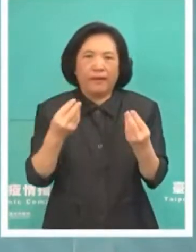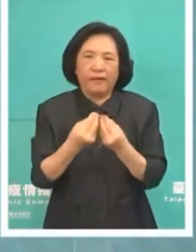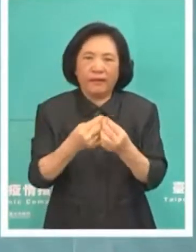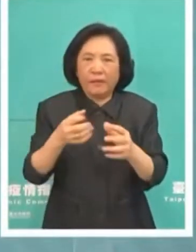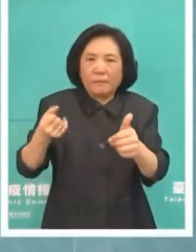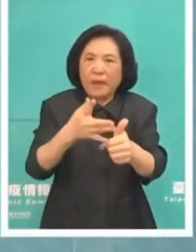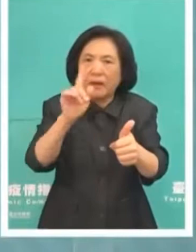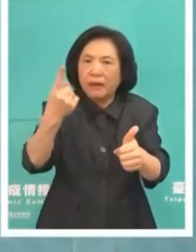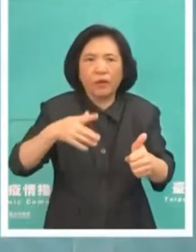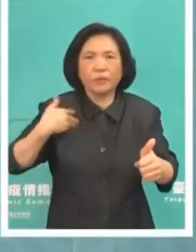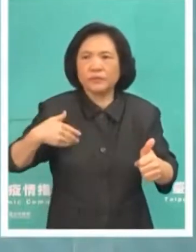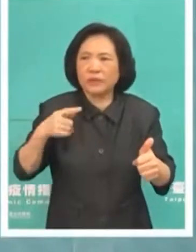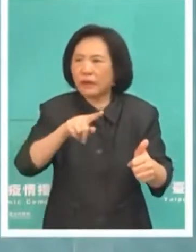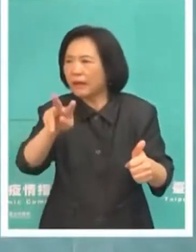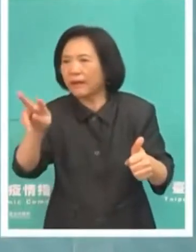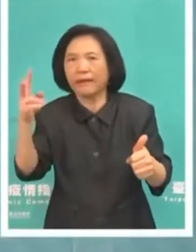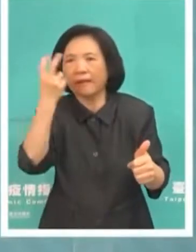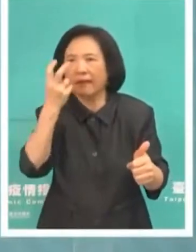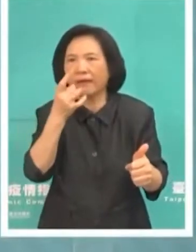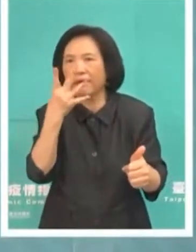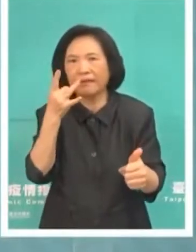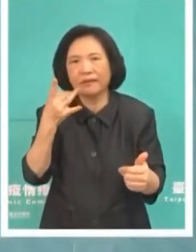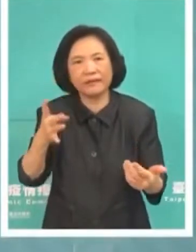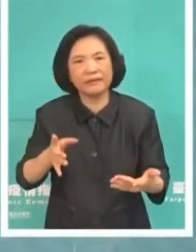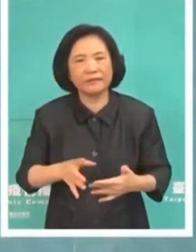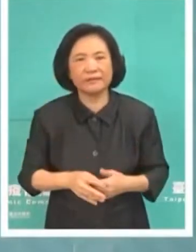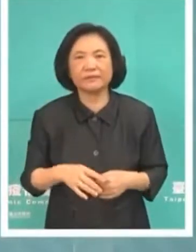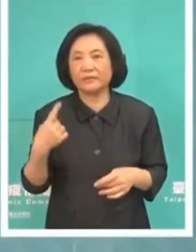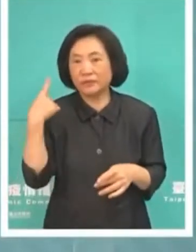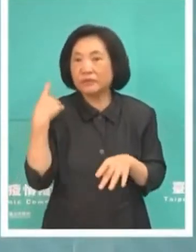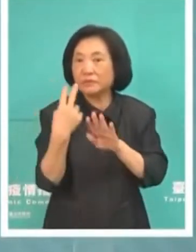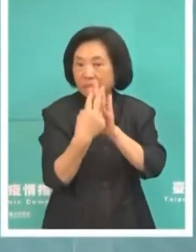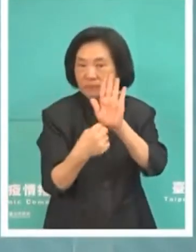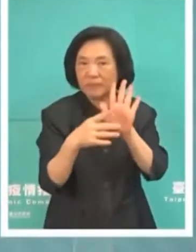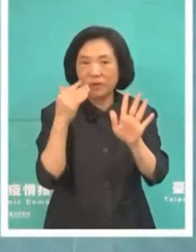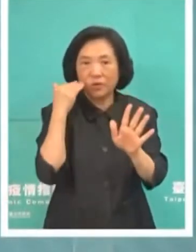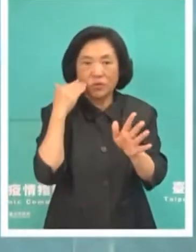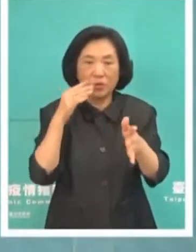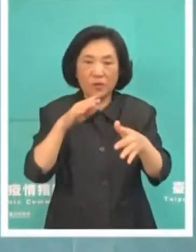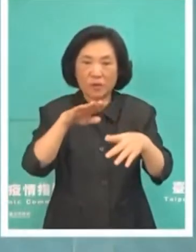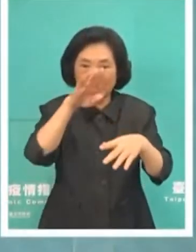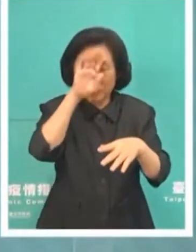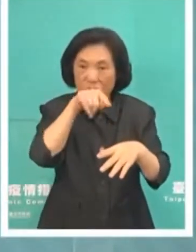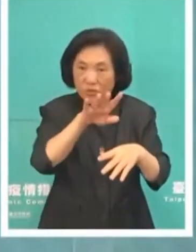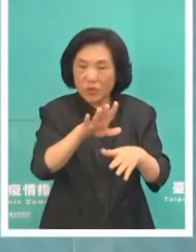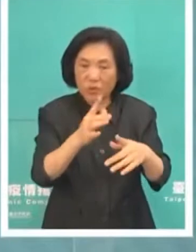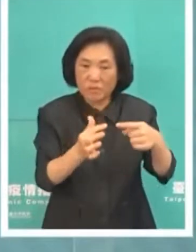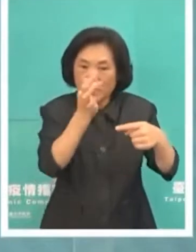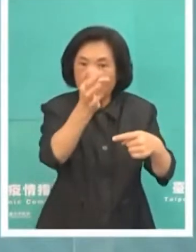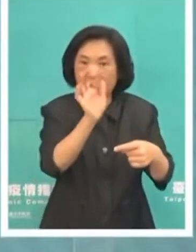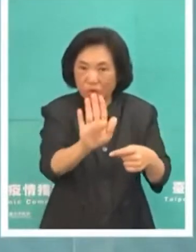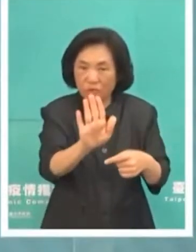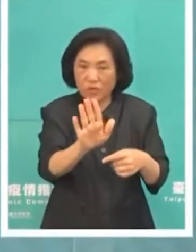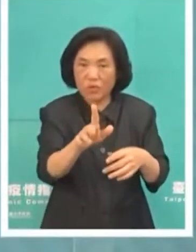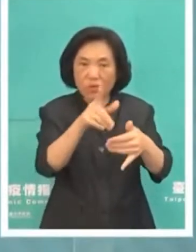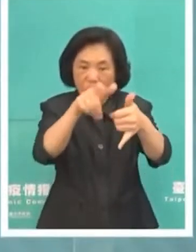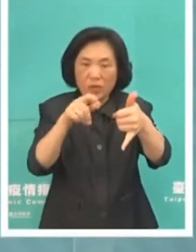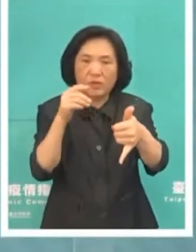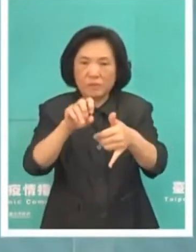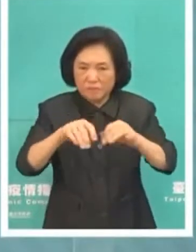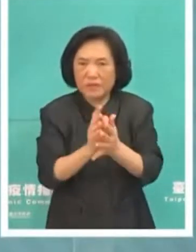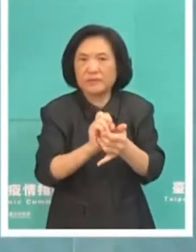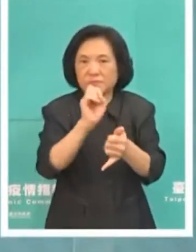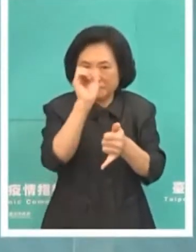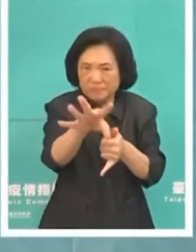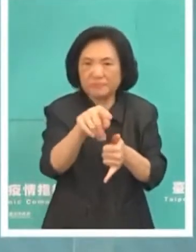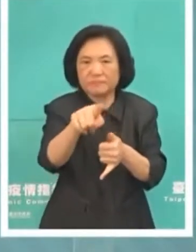那所以为什么我们昨天在讲说，也有如果有确诊者你就立刻通知你的单位主